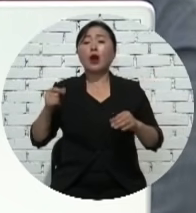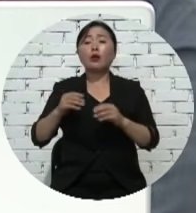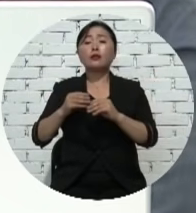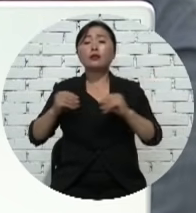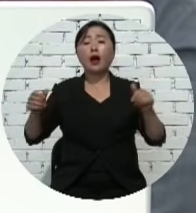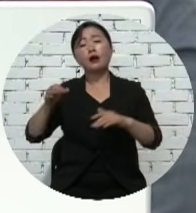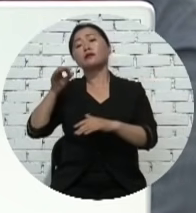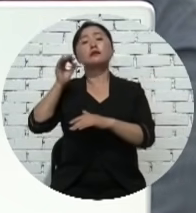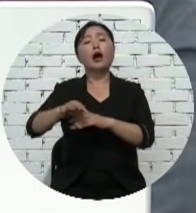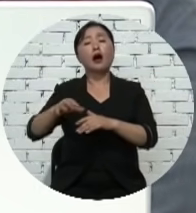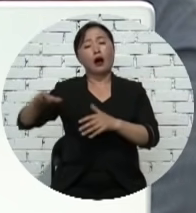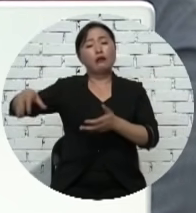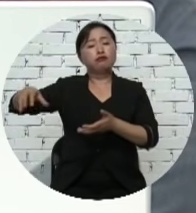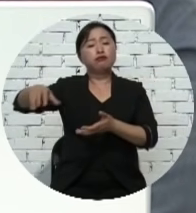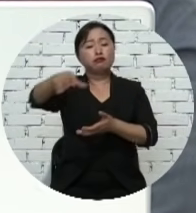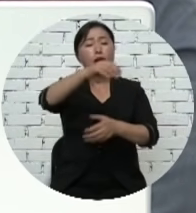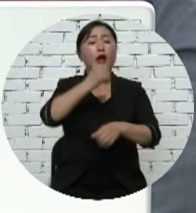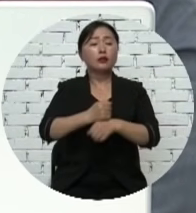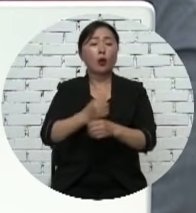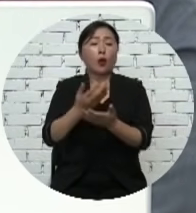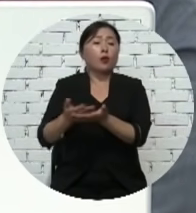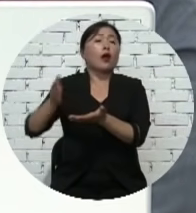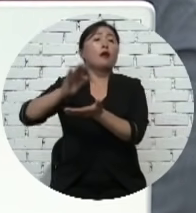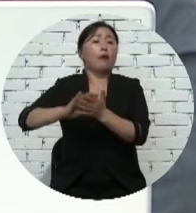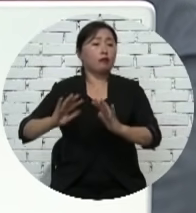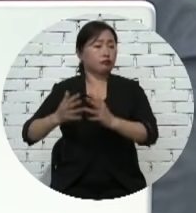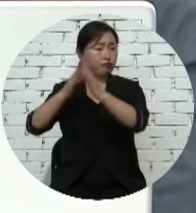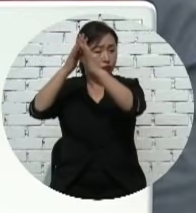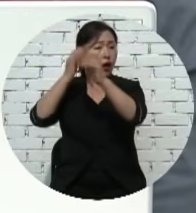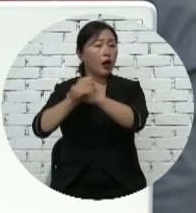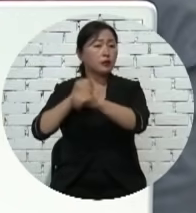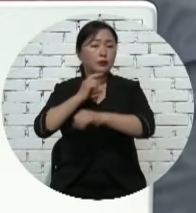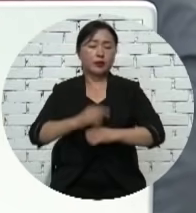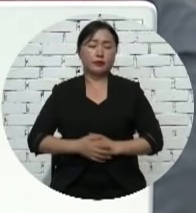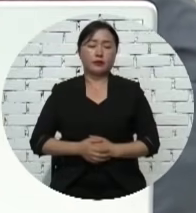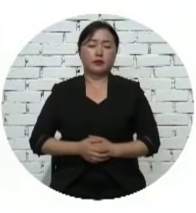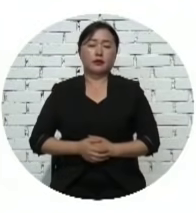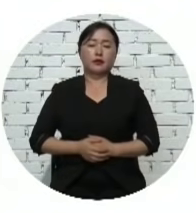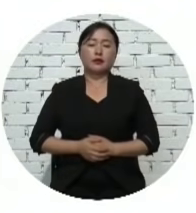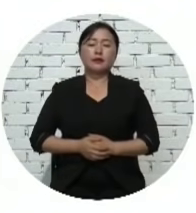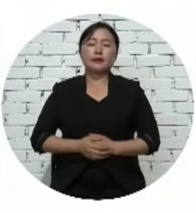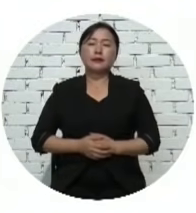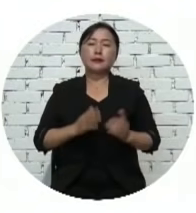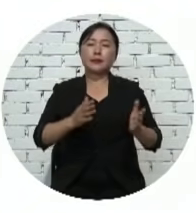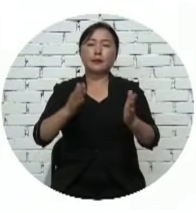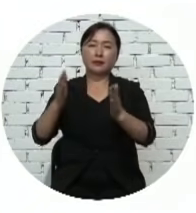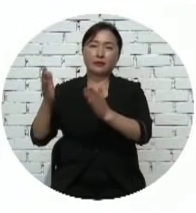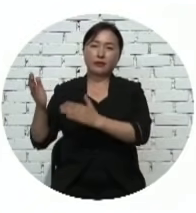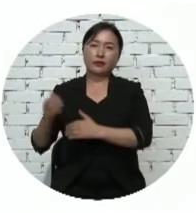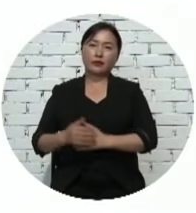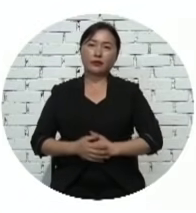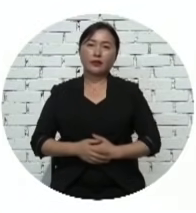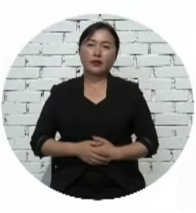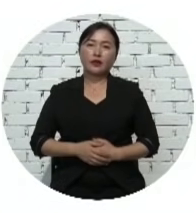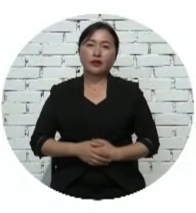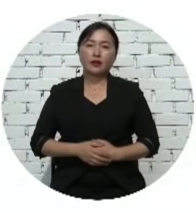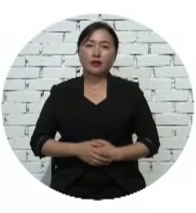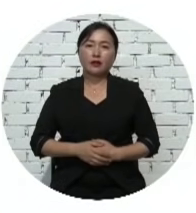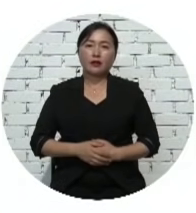바로 주변에서 놔두고 주변에서 얼마든지 개발할 수가 있다는 겁니다. 전국을 투기로 만들 것 같아서 걱정이 돼요. 투기가 아니죠.